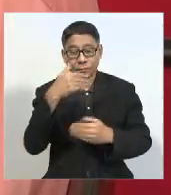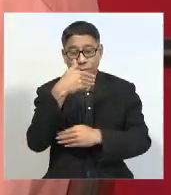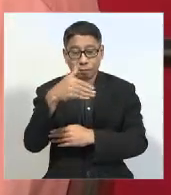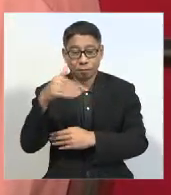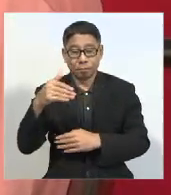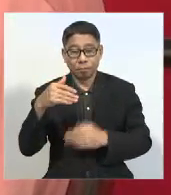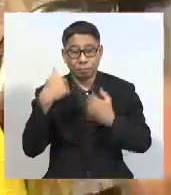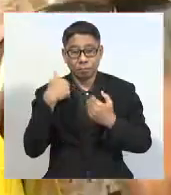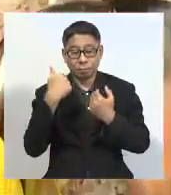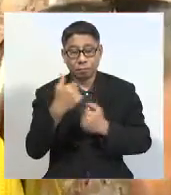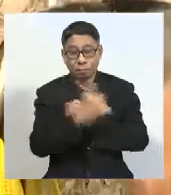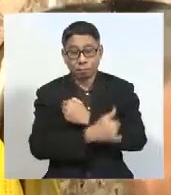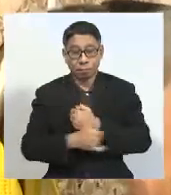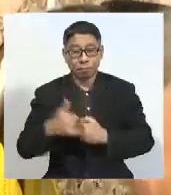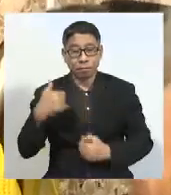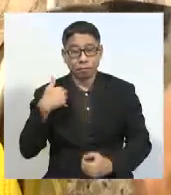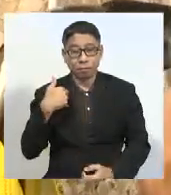นครรัฐวาติกัน